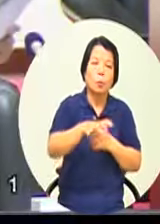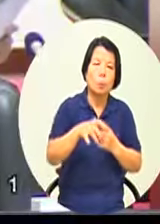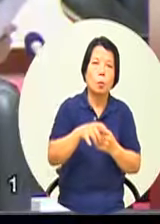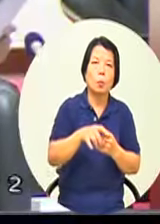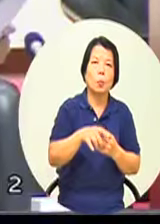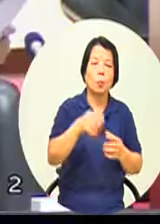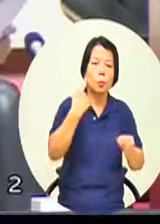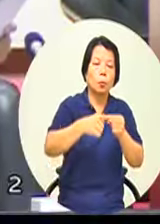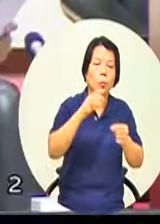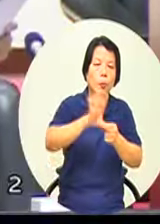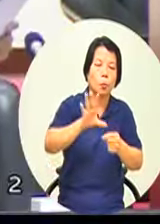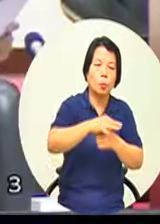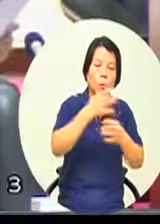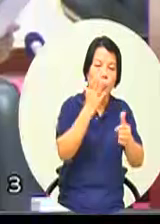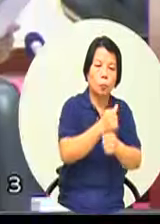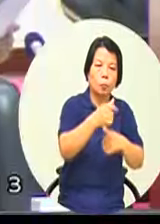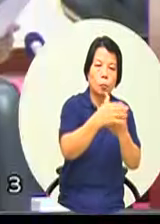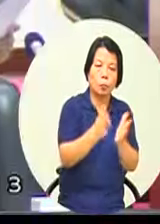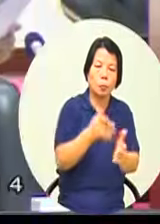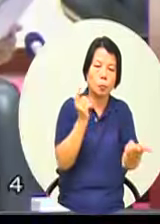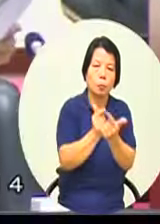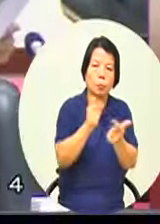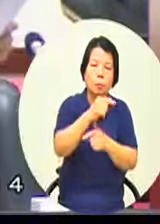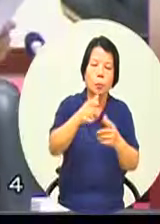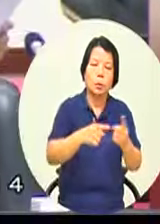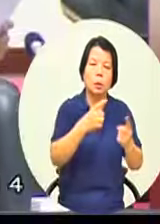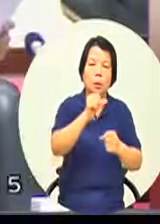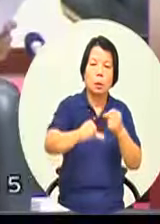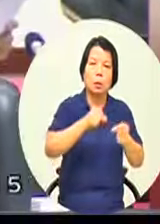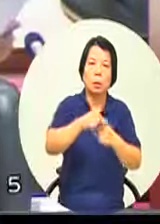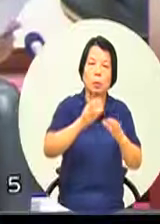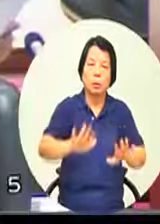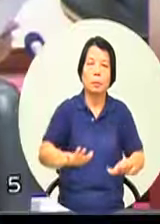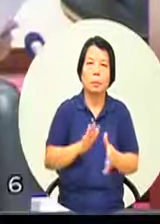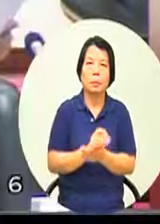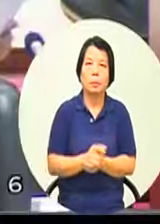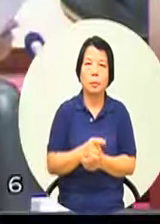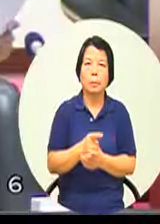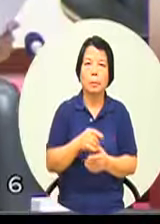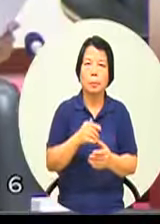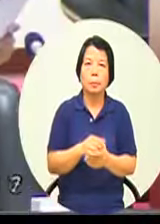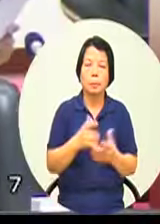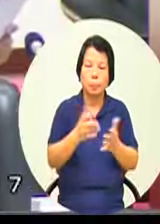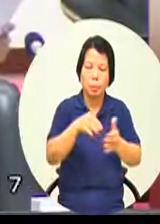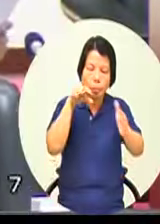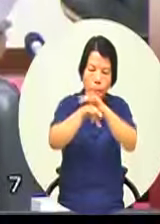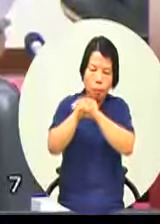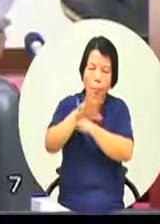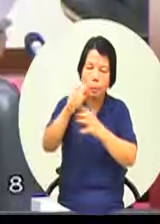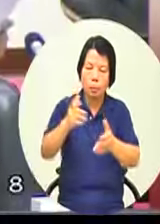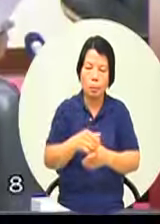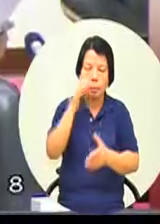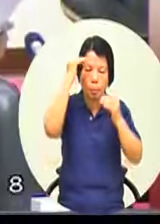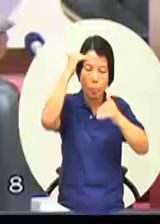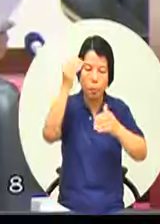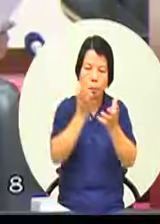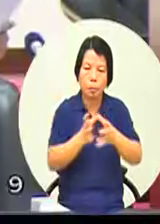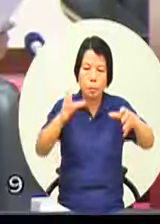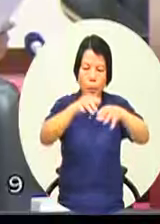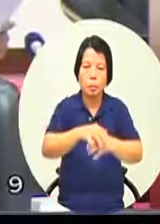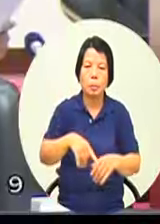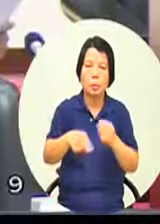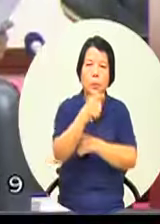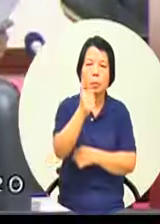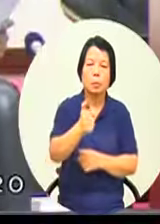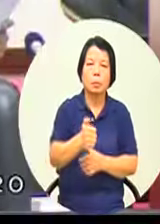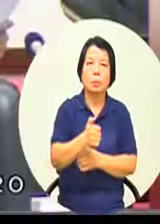式的一个仓储啊，你们105年度就今年啊，你们储藏有高丽菜